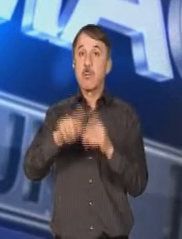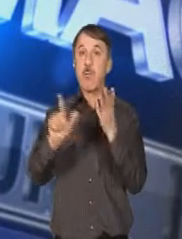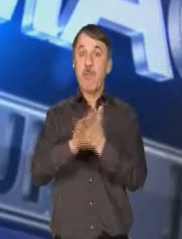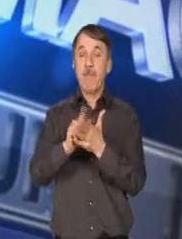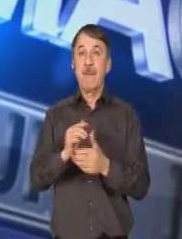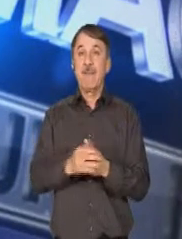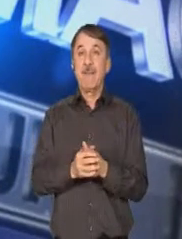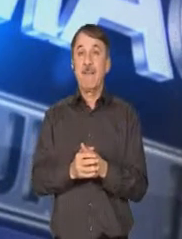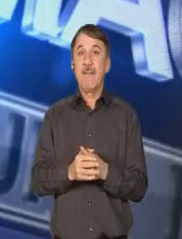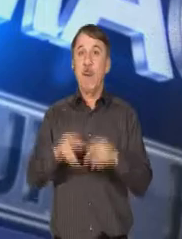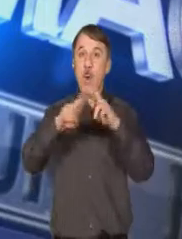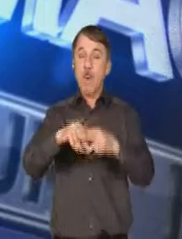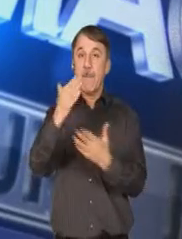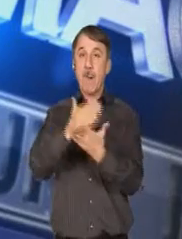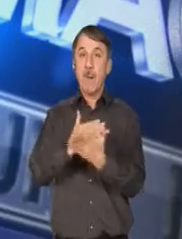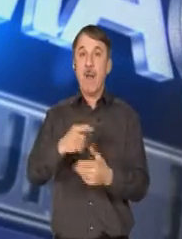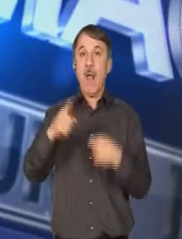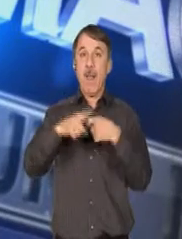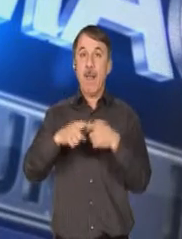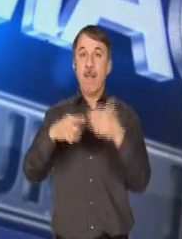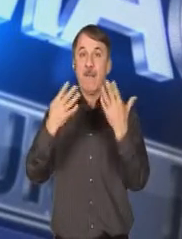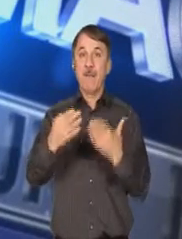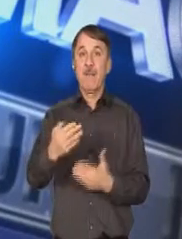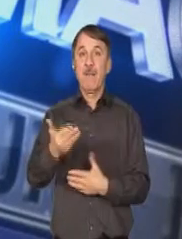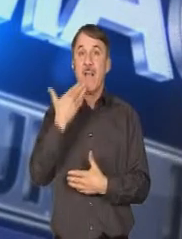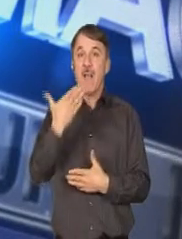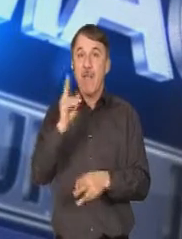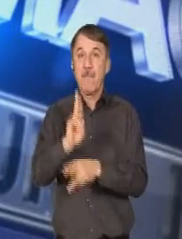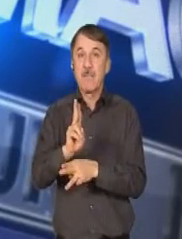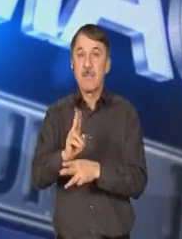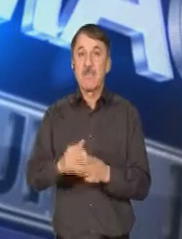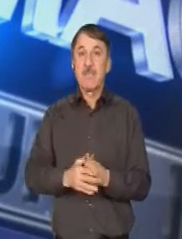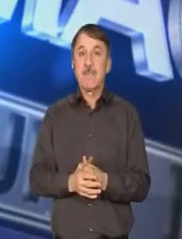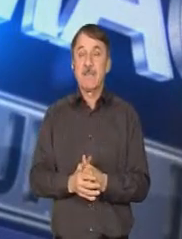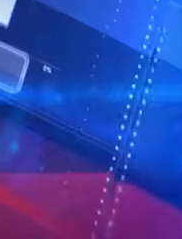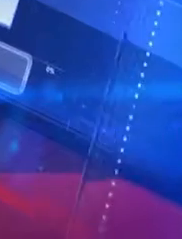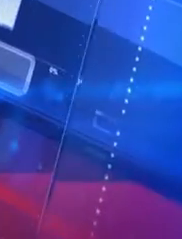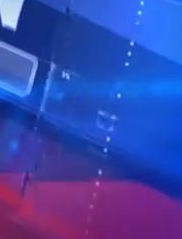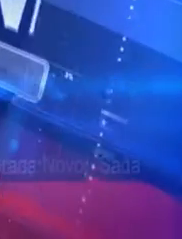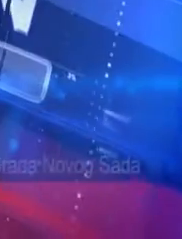istom mestu i u isto vreme. Ostanite uz program naše televizije. Hvala vam na pažnji.